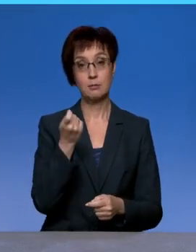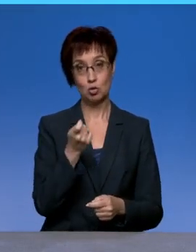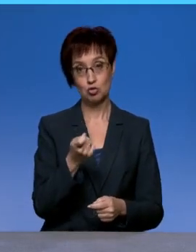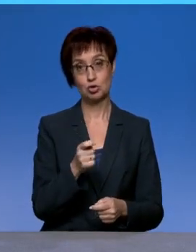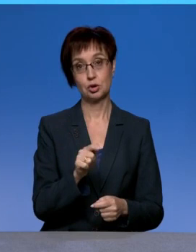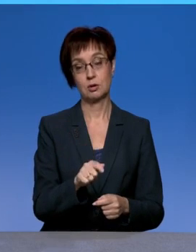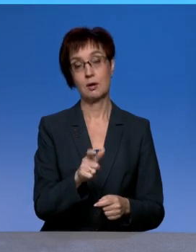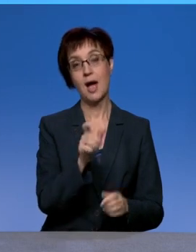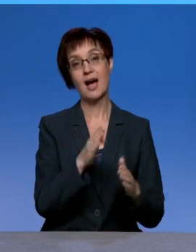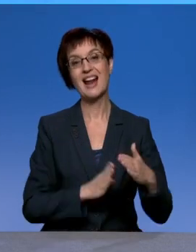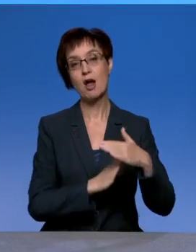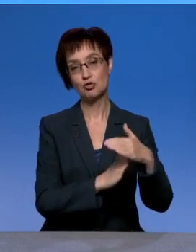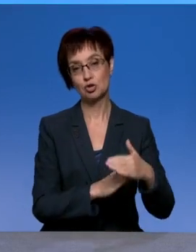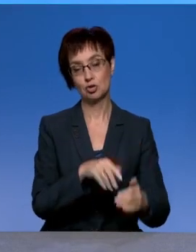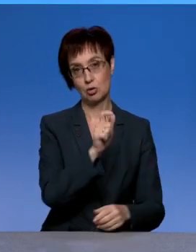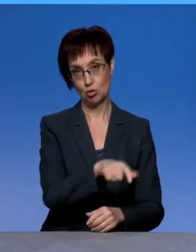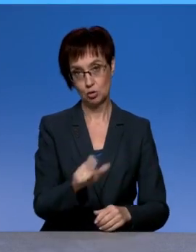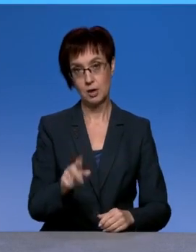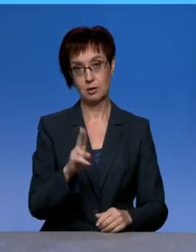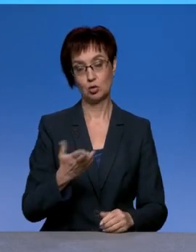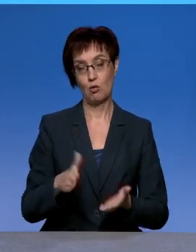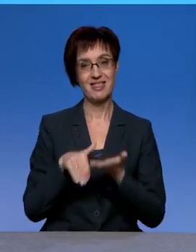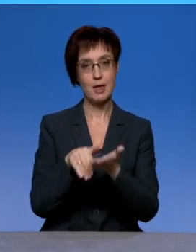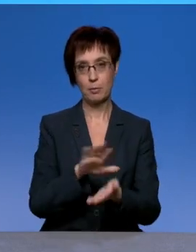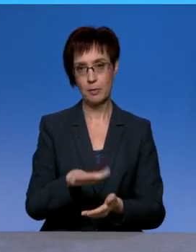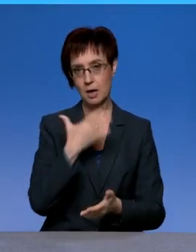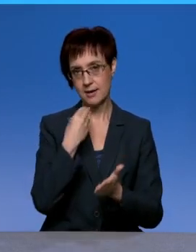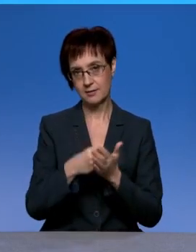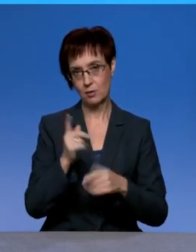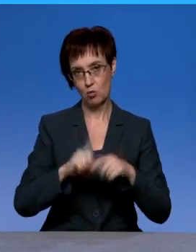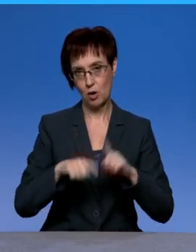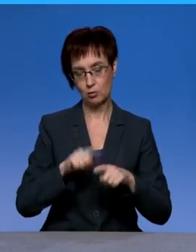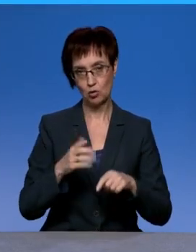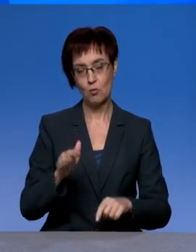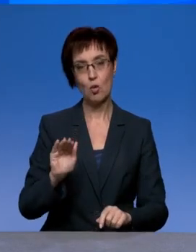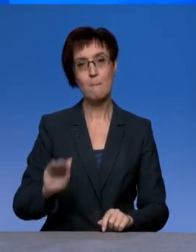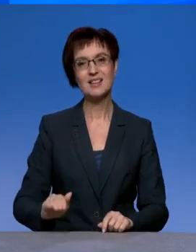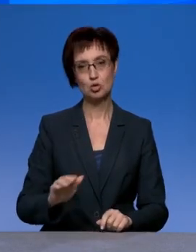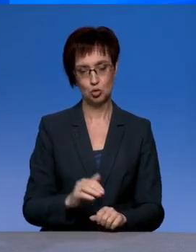своему родному малышу. Друзья, спасибо большое, что были с нами. Мы с вами скоро увидимся и вам хорошего дня.